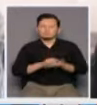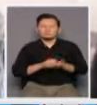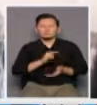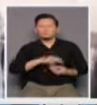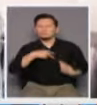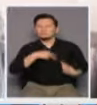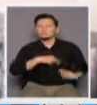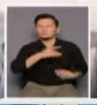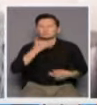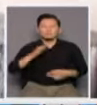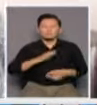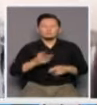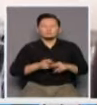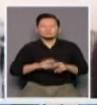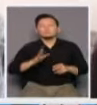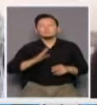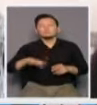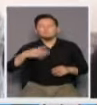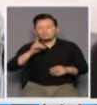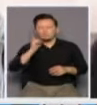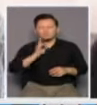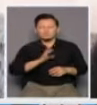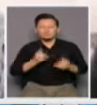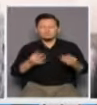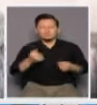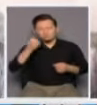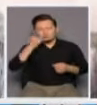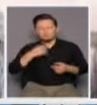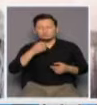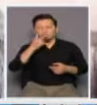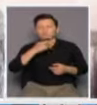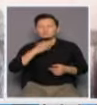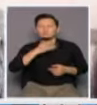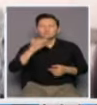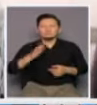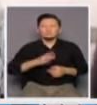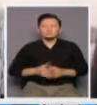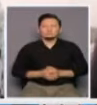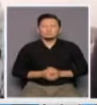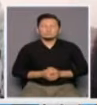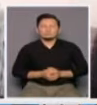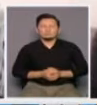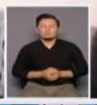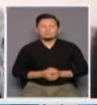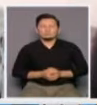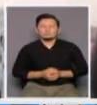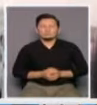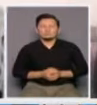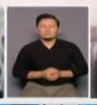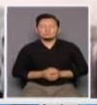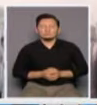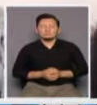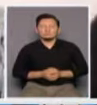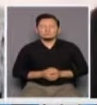ордық. Бірақ оғыны жас қой адам баласы. Сонымен жүрдік көзімізден. Бейтіміз торғайдай, мойнымыз ырғайдай. Біз